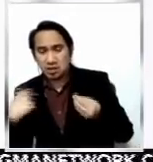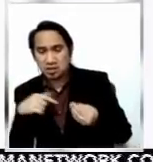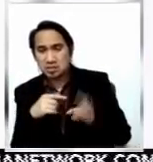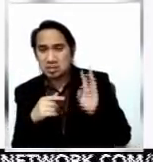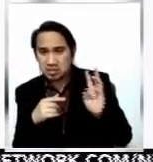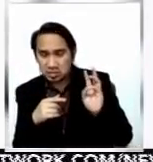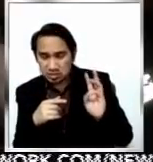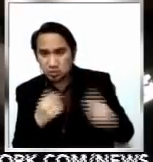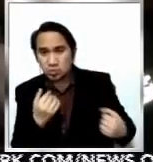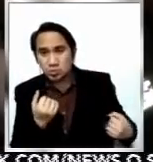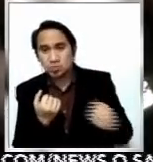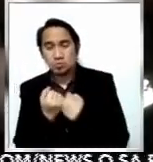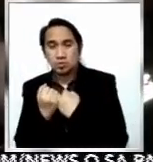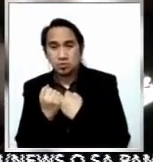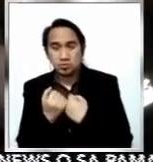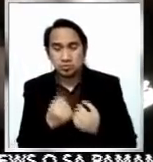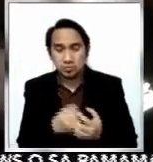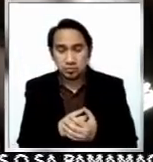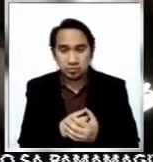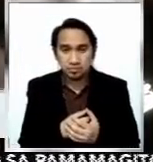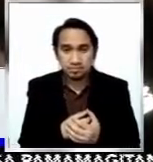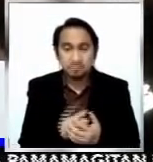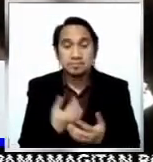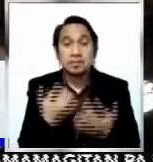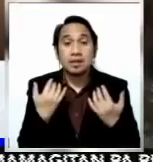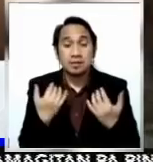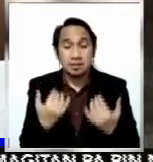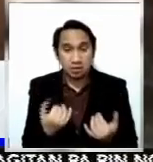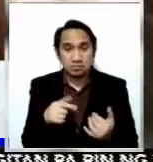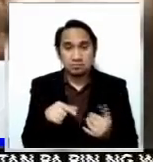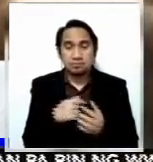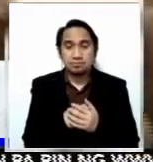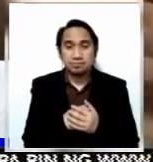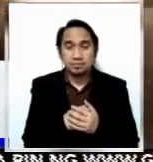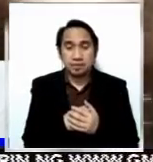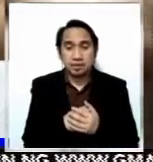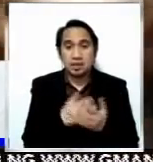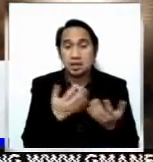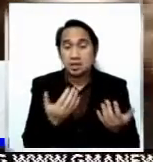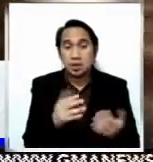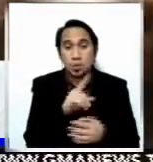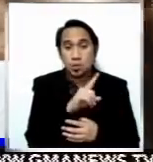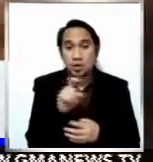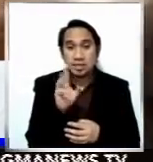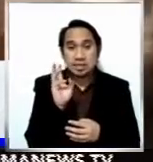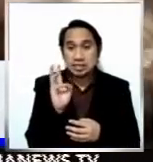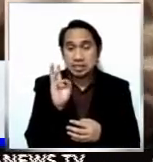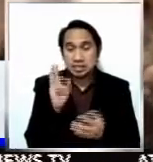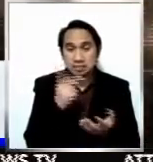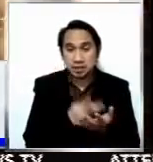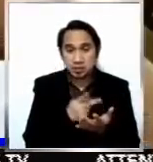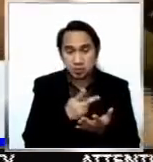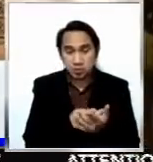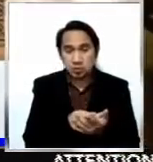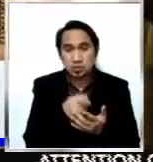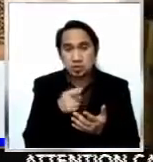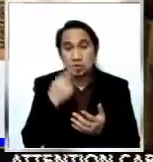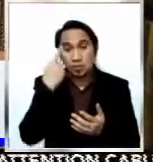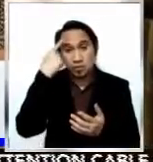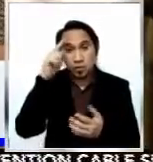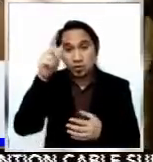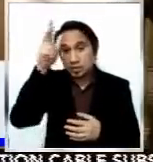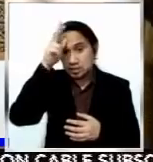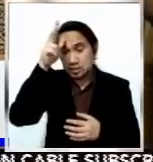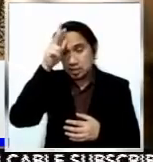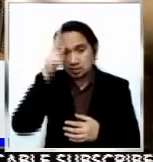nila ibigay. Samantala, nananatili rin ang price ceiling na 160 pesos kada kilo sa isang buong manok. Pero nitong